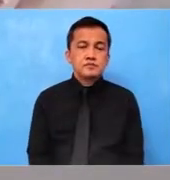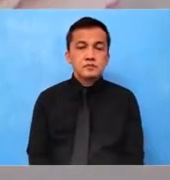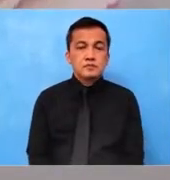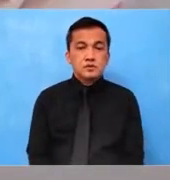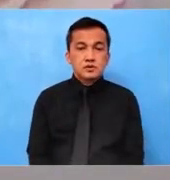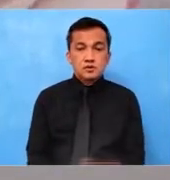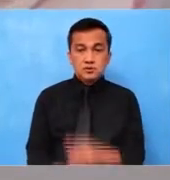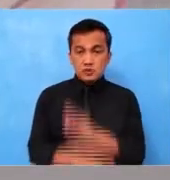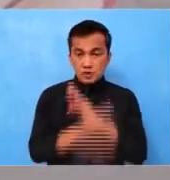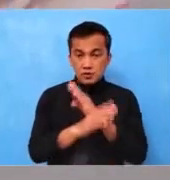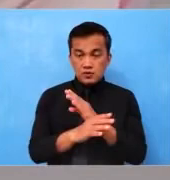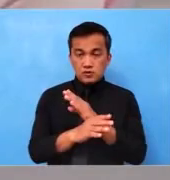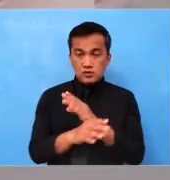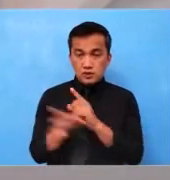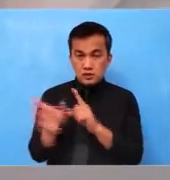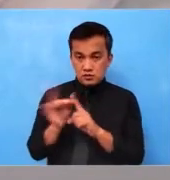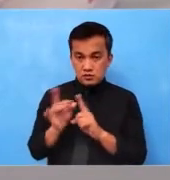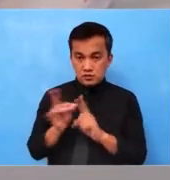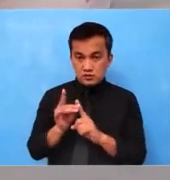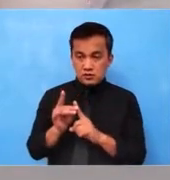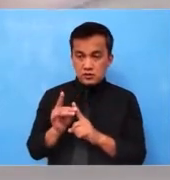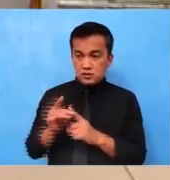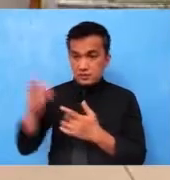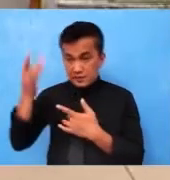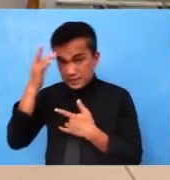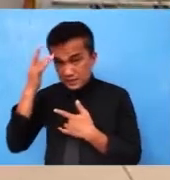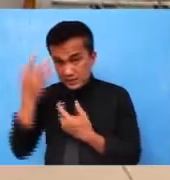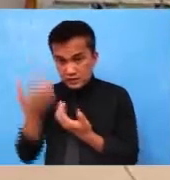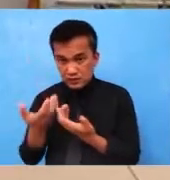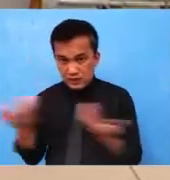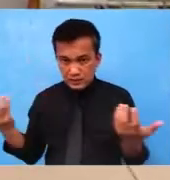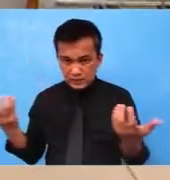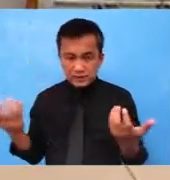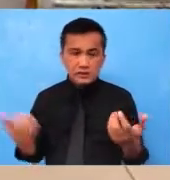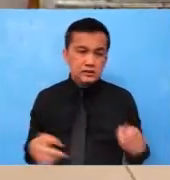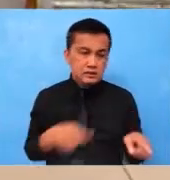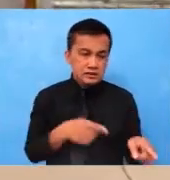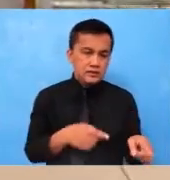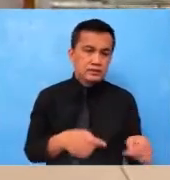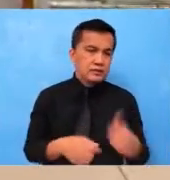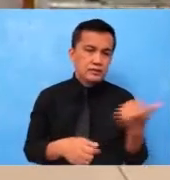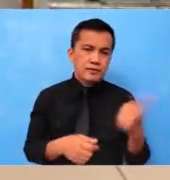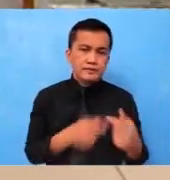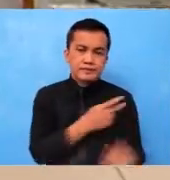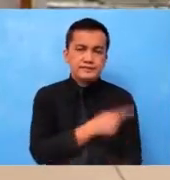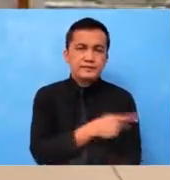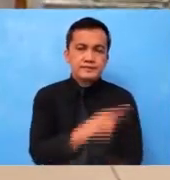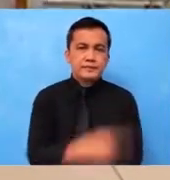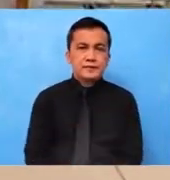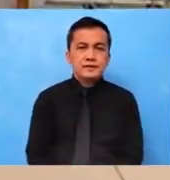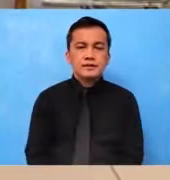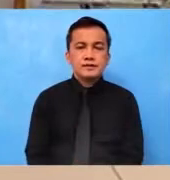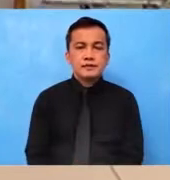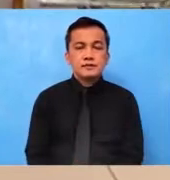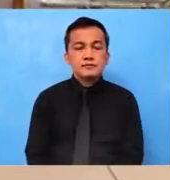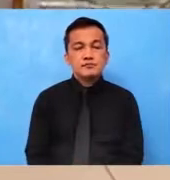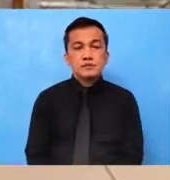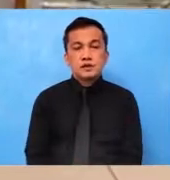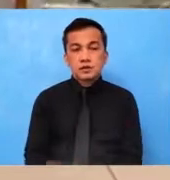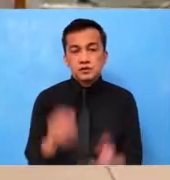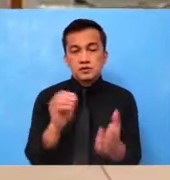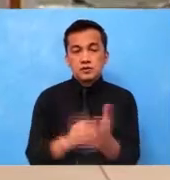room ng mga may sintomas o positibo sa COVID-19 sa iba pang pasyente. Samantala, nakapagtala ng